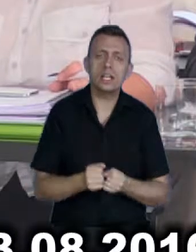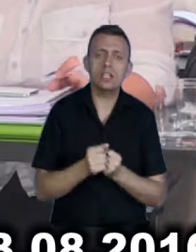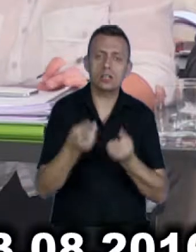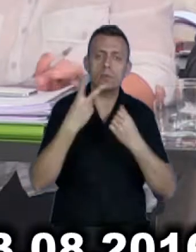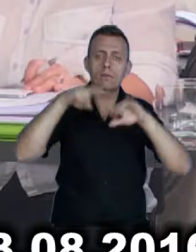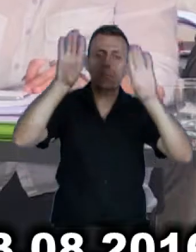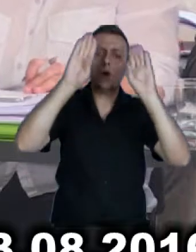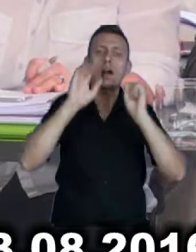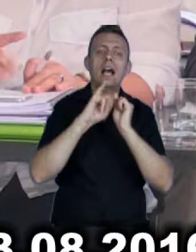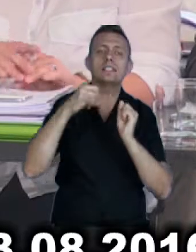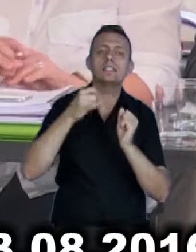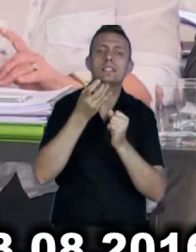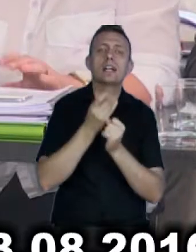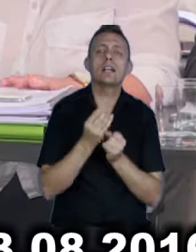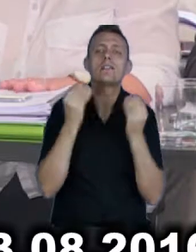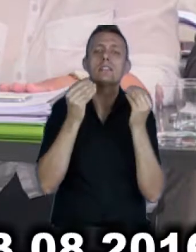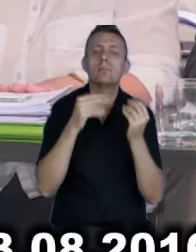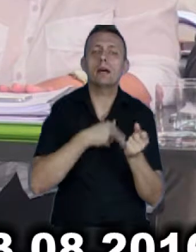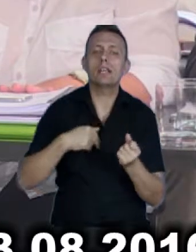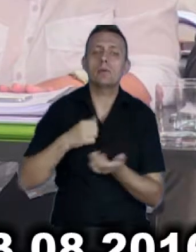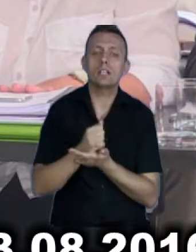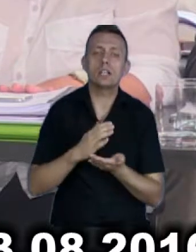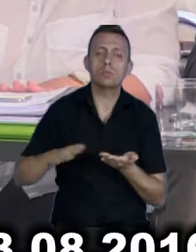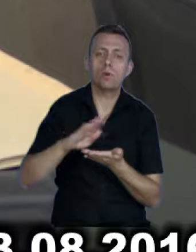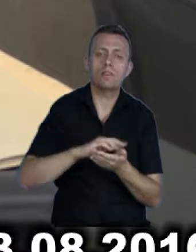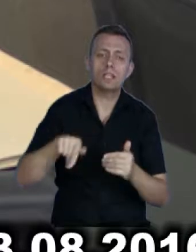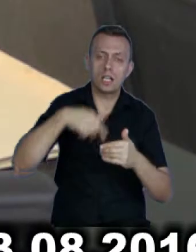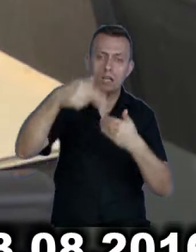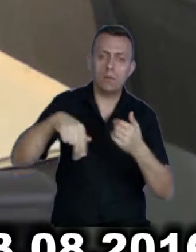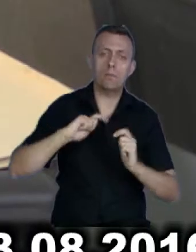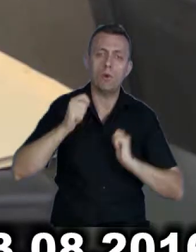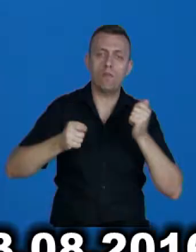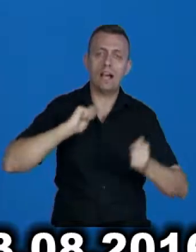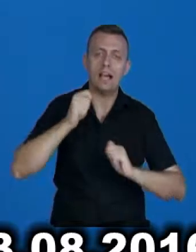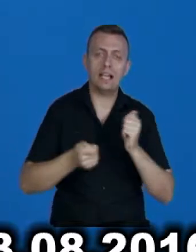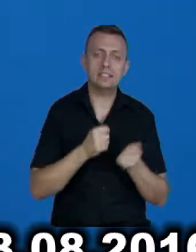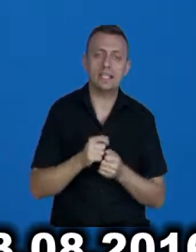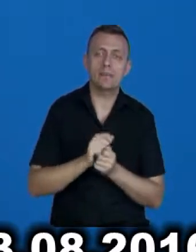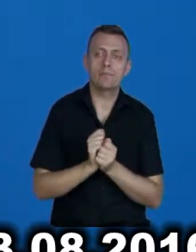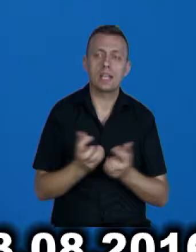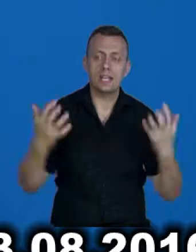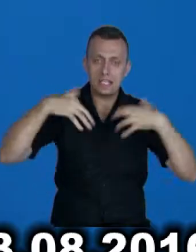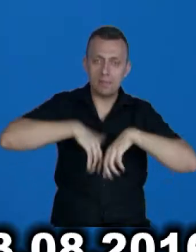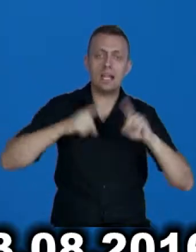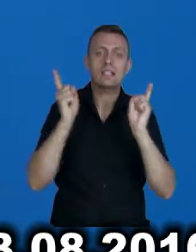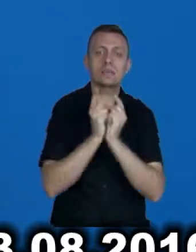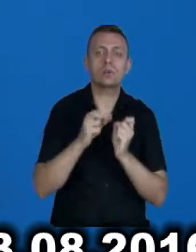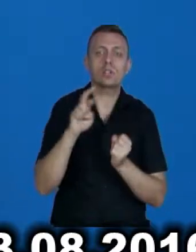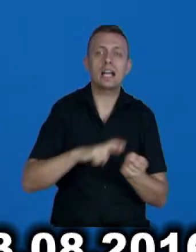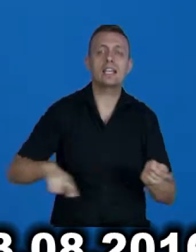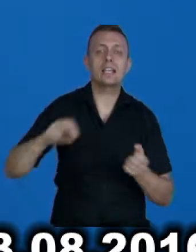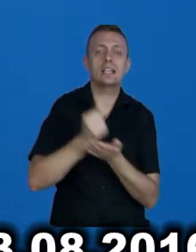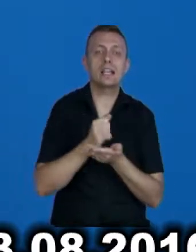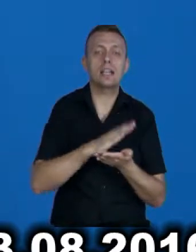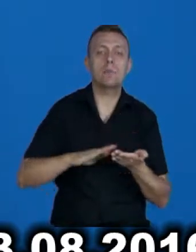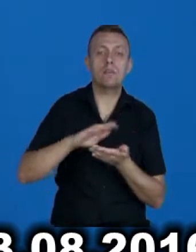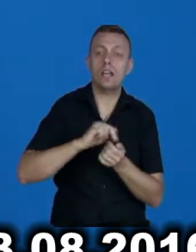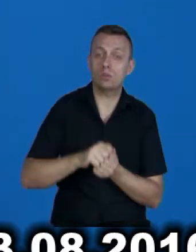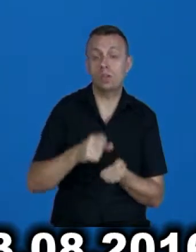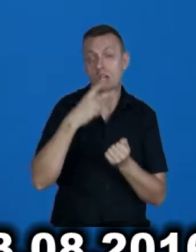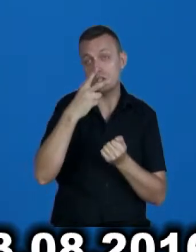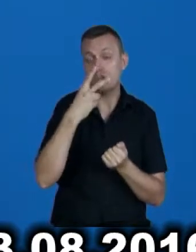sposób byłoby to myślę, że z pożytkiem dla samego powiatu i też dla mieszkańców powiatu kutnowskiego. Logo wpisuje się w